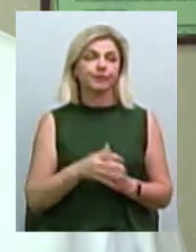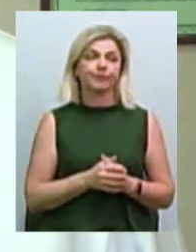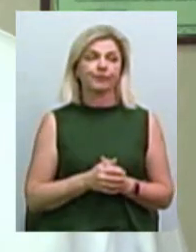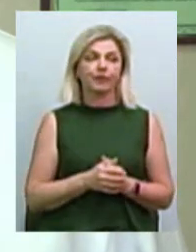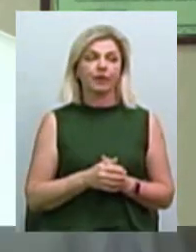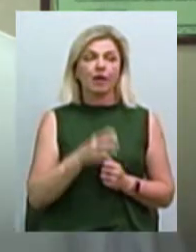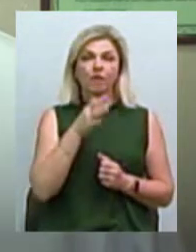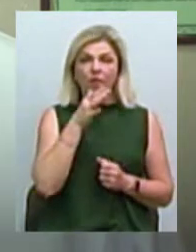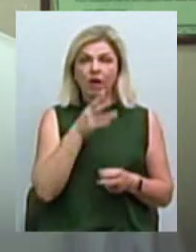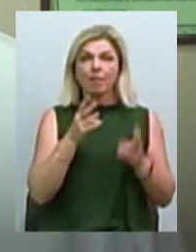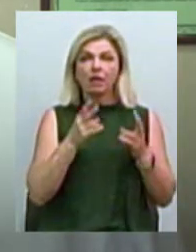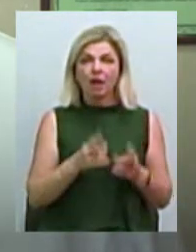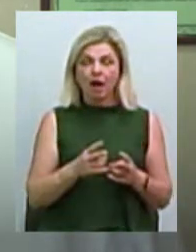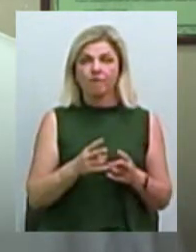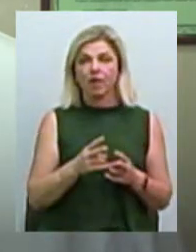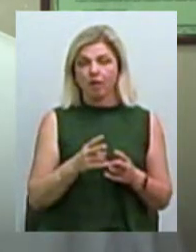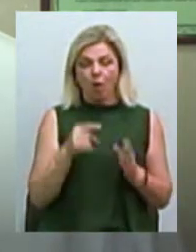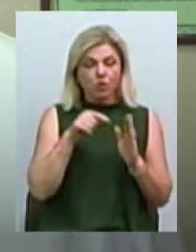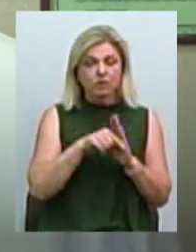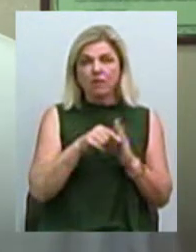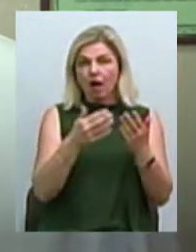нейротравми в нього були відсутні.